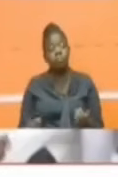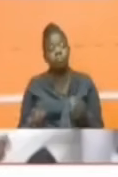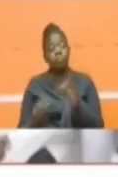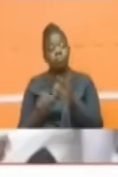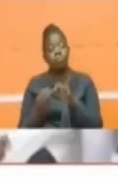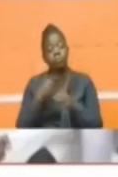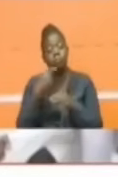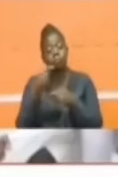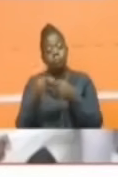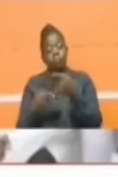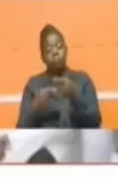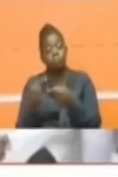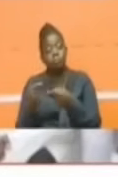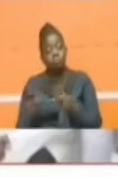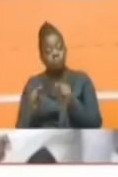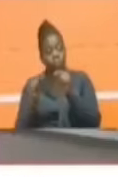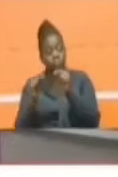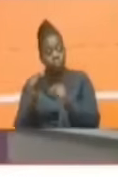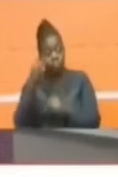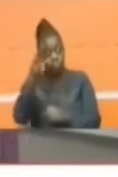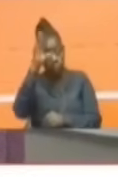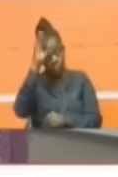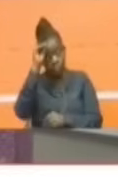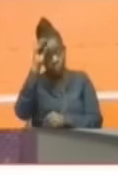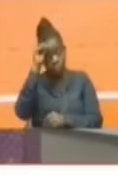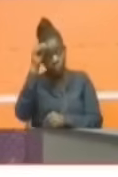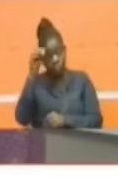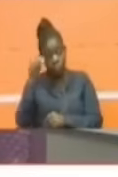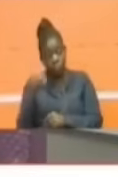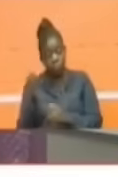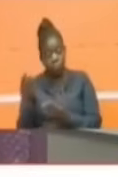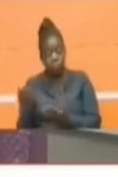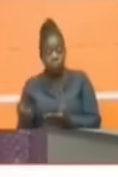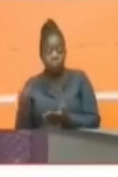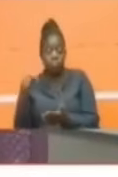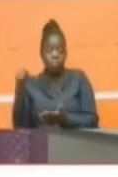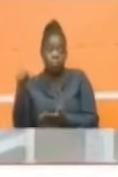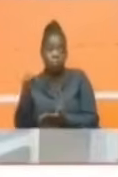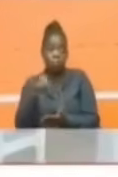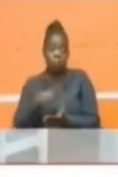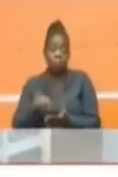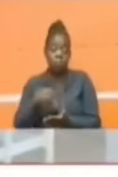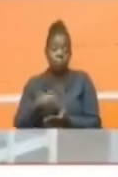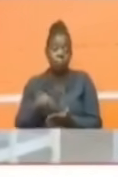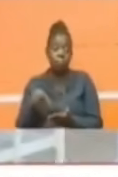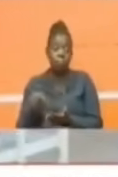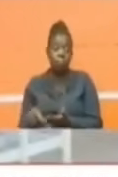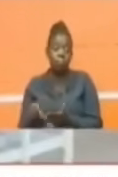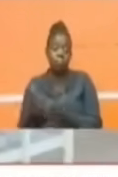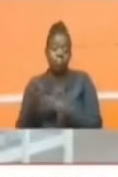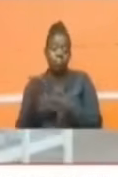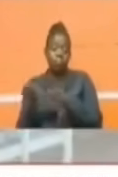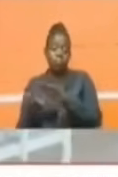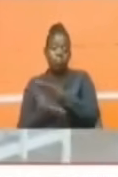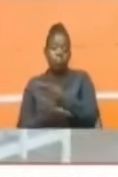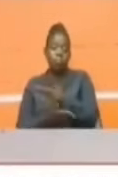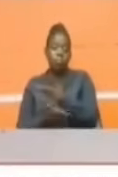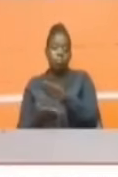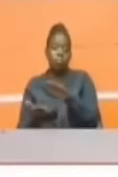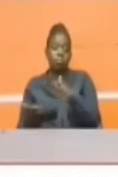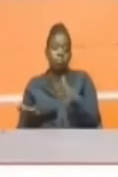abatali kweyongera yobaiza anobasome. Abatikira okuse mukojo muliro okulenga to okutunga okusiba envidio kuyote